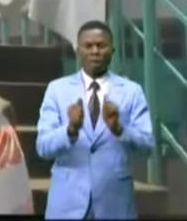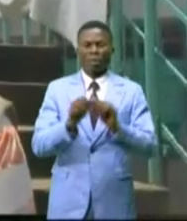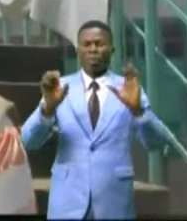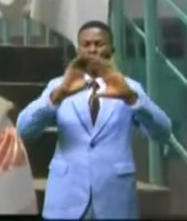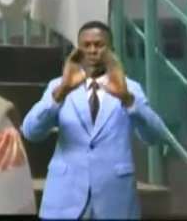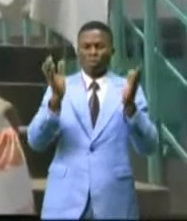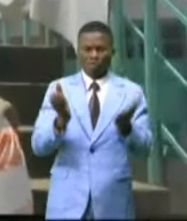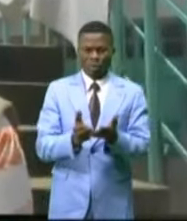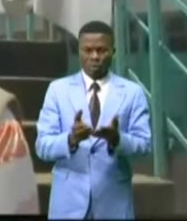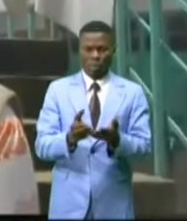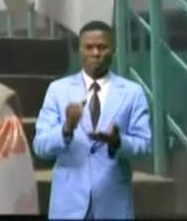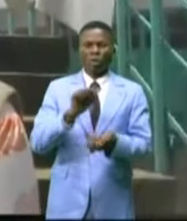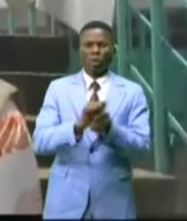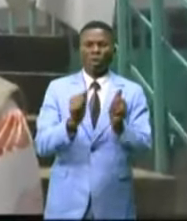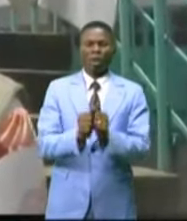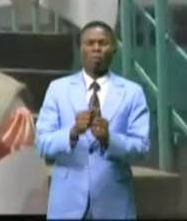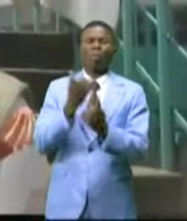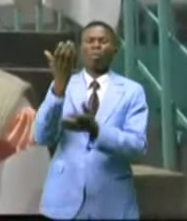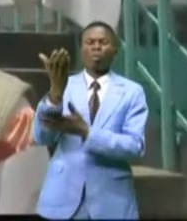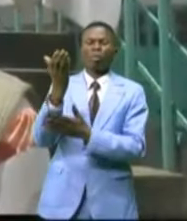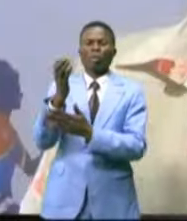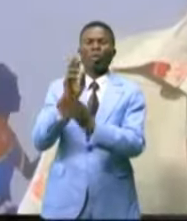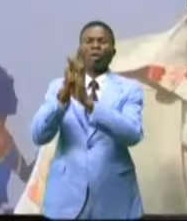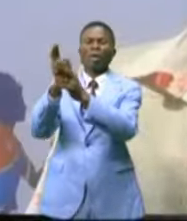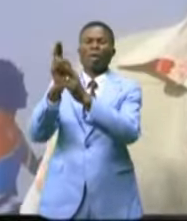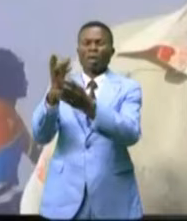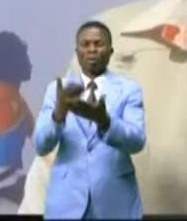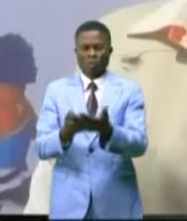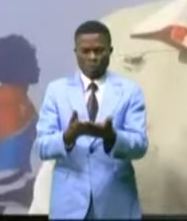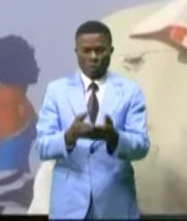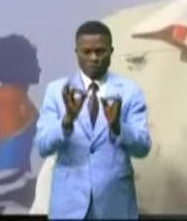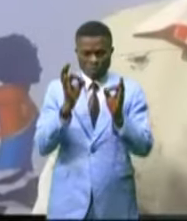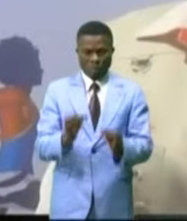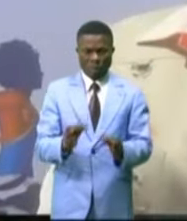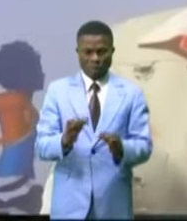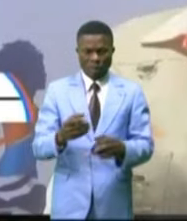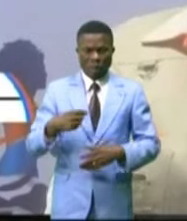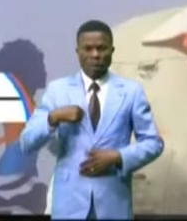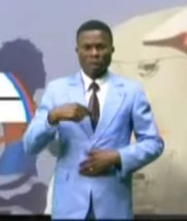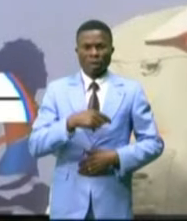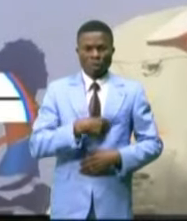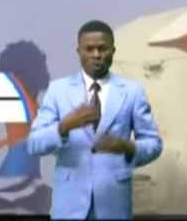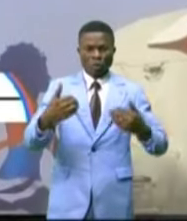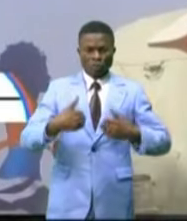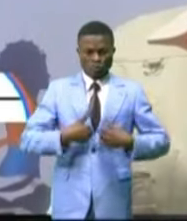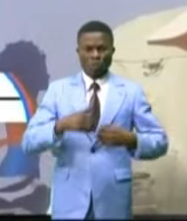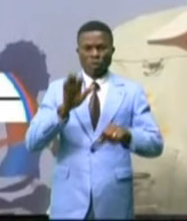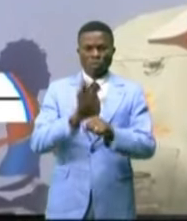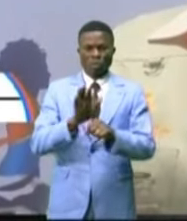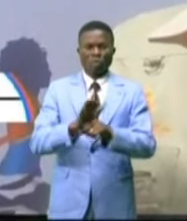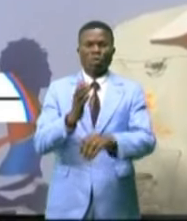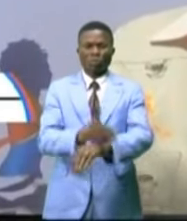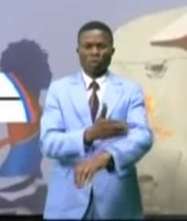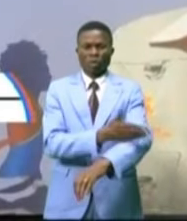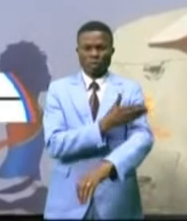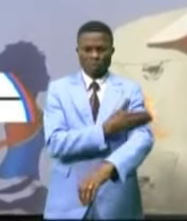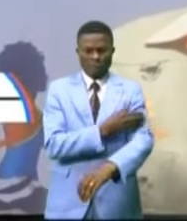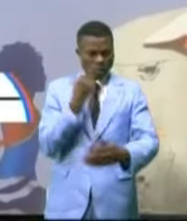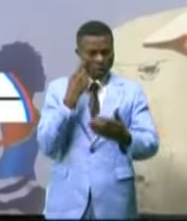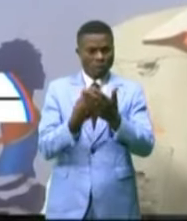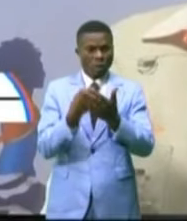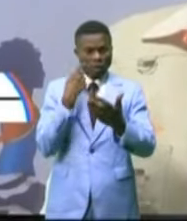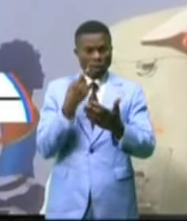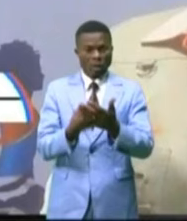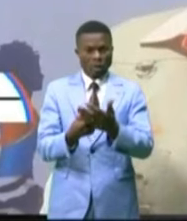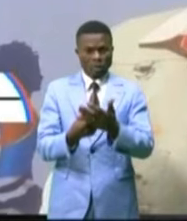sur le plan pldoyer et cetera pe dire que actuellement nous avons plusieurs avancées parce que on a remarqué que en tout